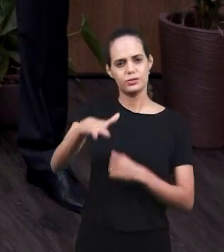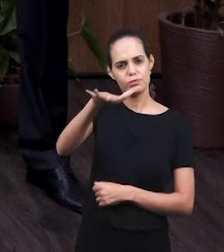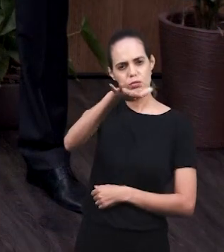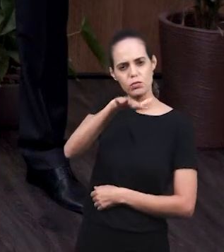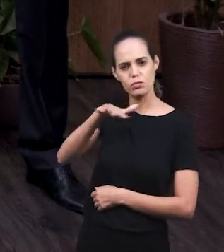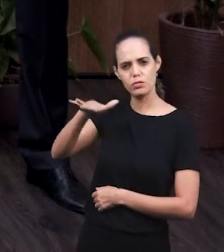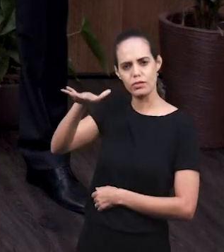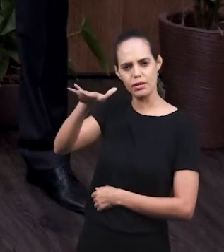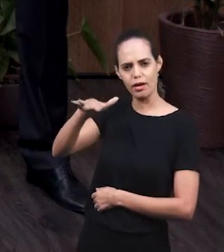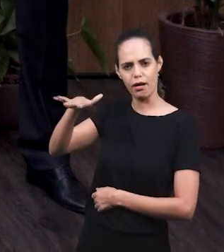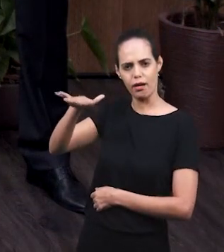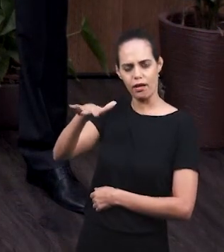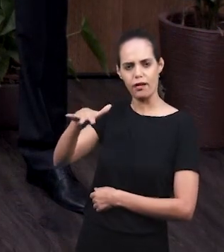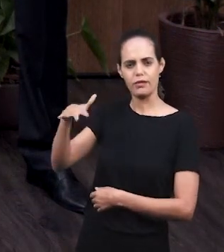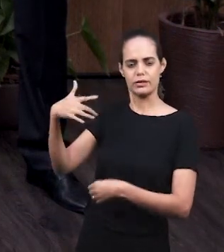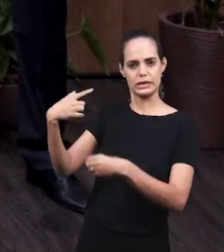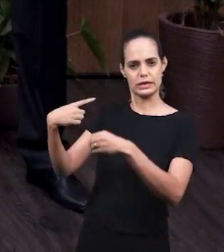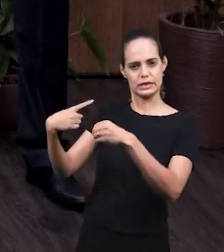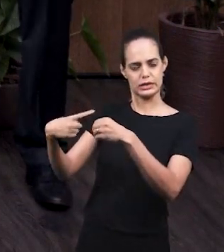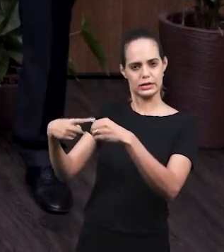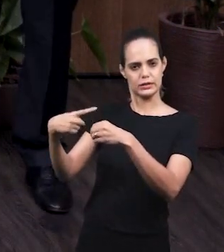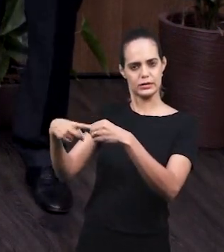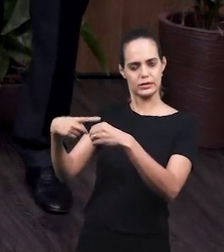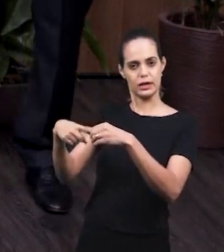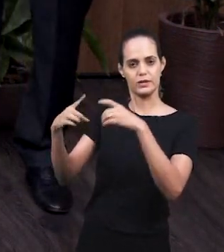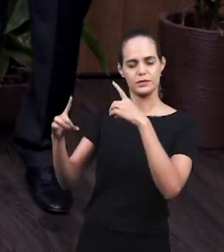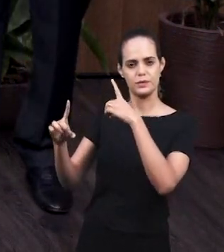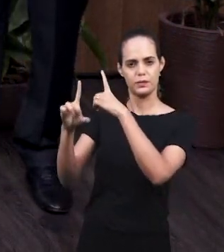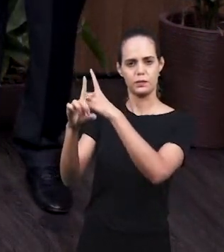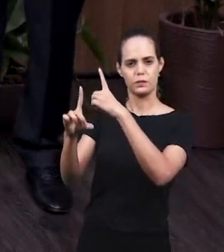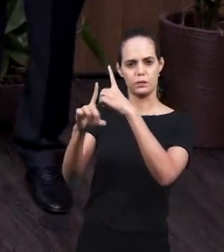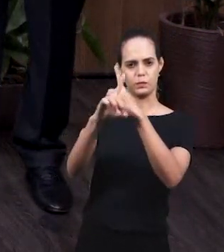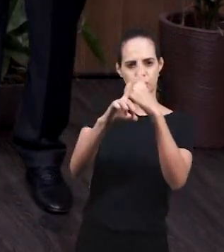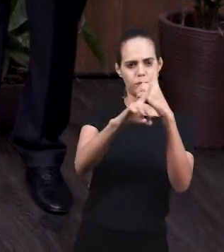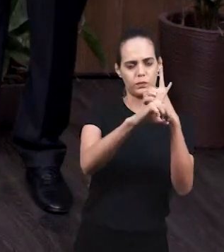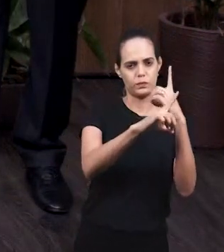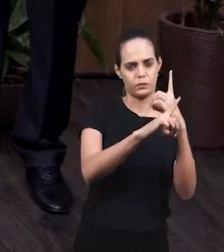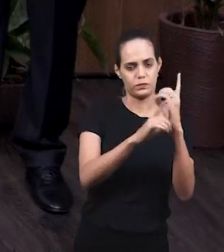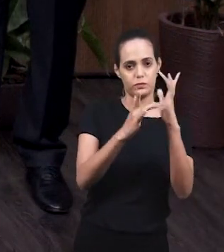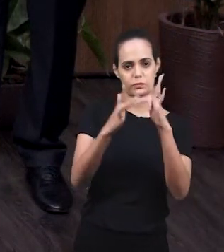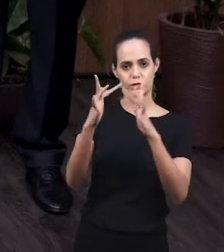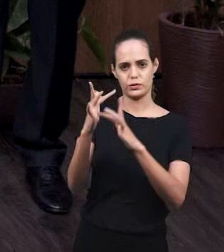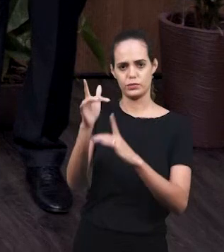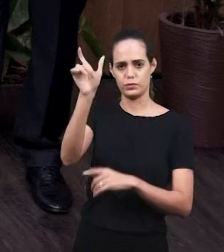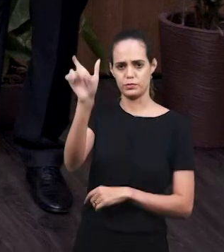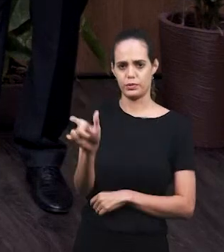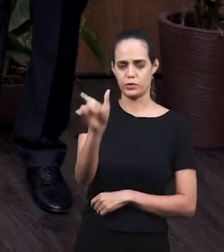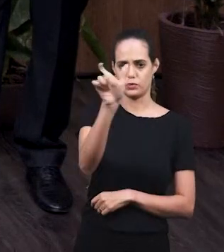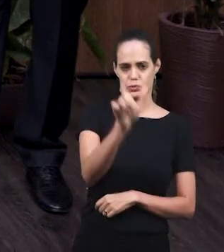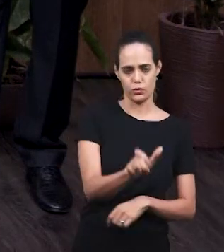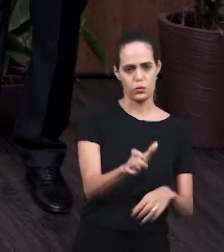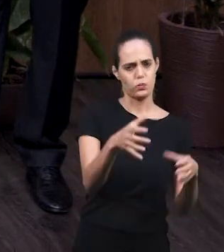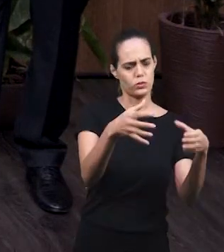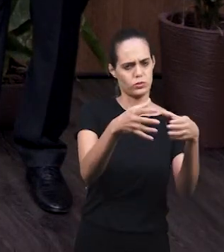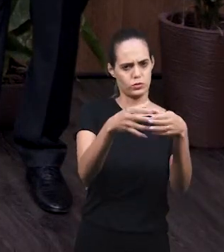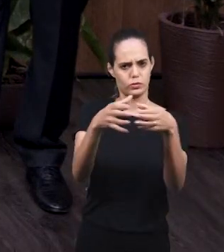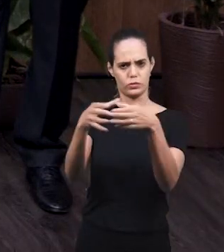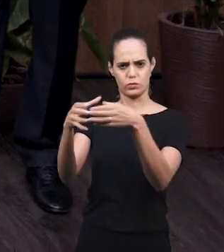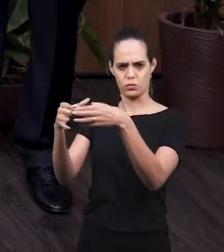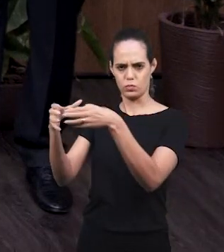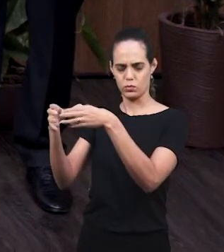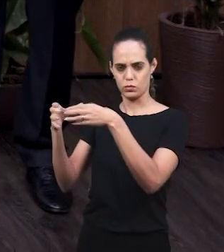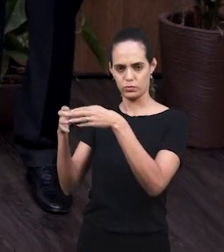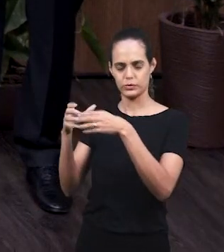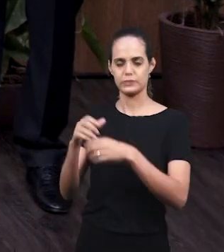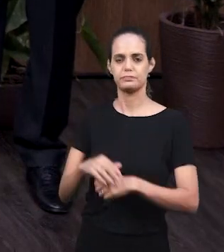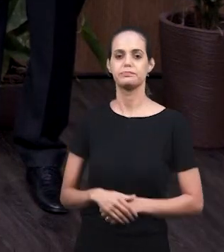sont données les rencontres du Seigneur Jésus avec les personnes de groupe et foule, avec une mise en évidence vers